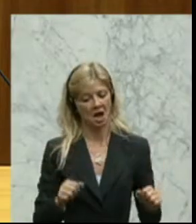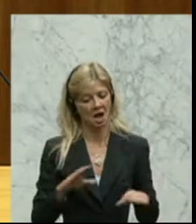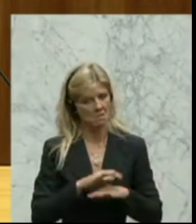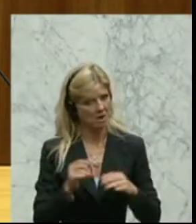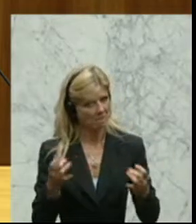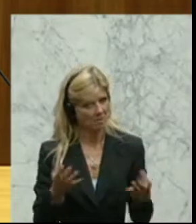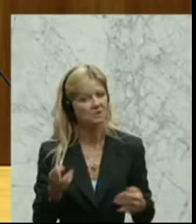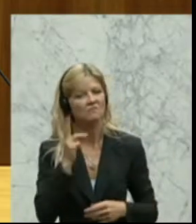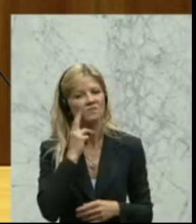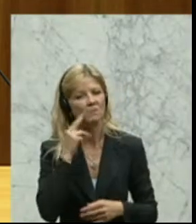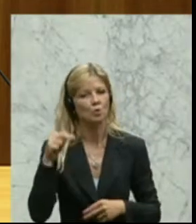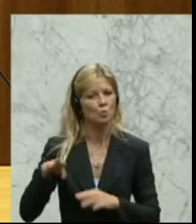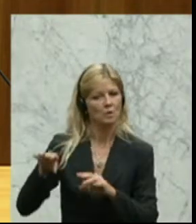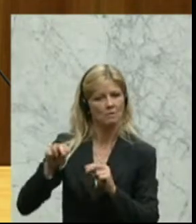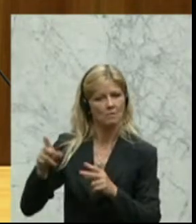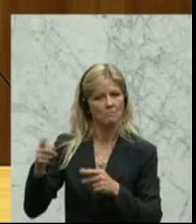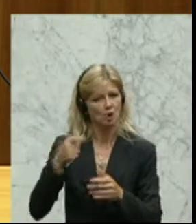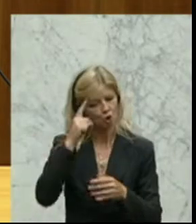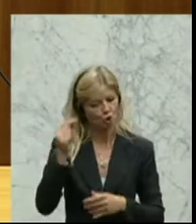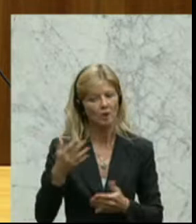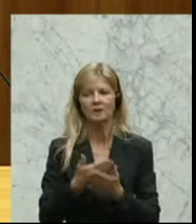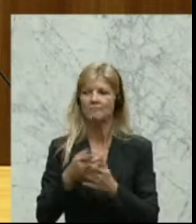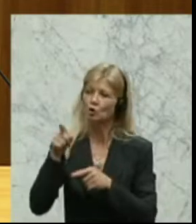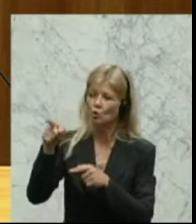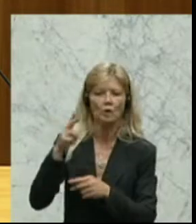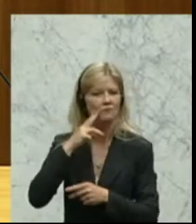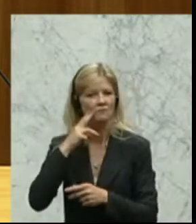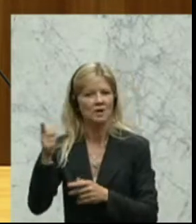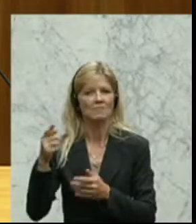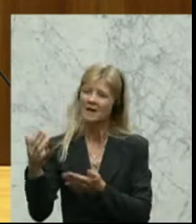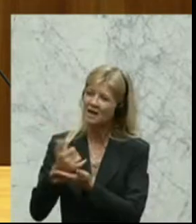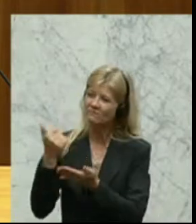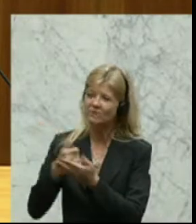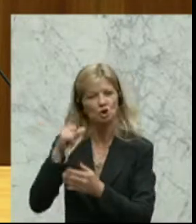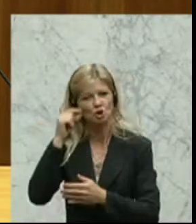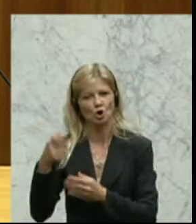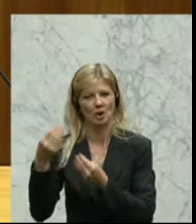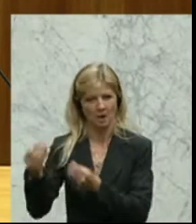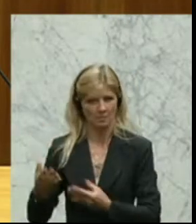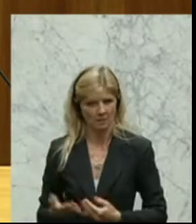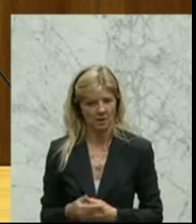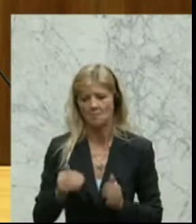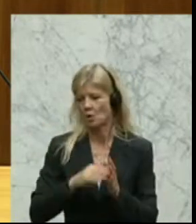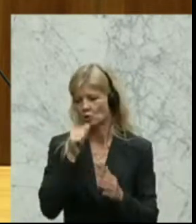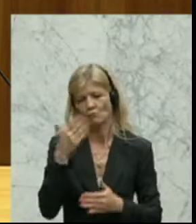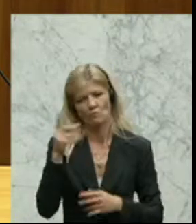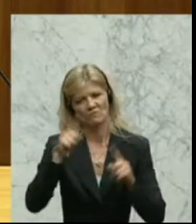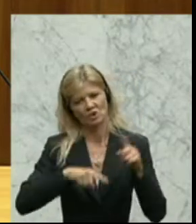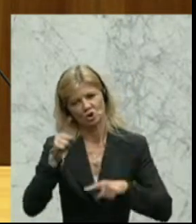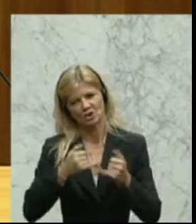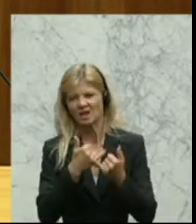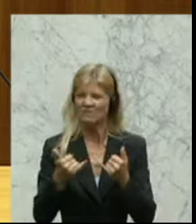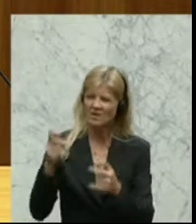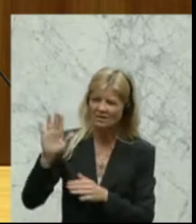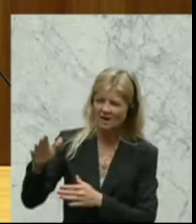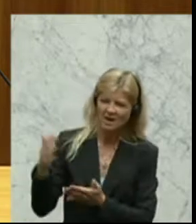Unternehmen versteuert werden. Wir brauchen keine 5 verschiedenen Gewinnermittlungsarten, wir brauchen keine 7